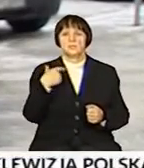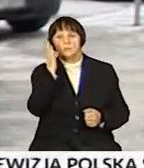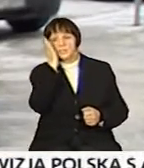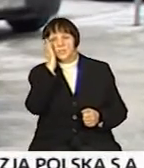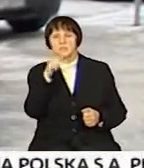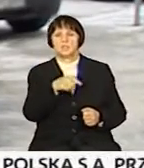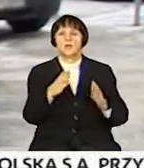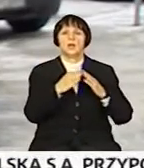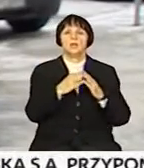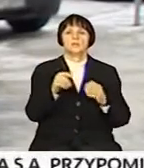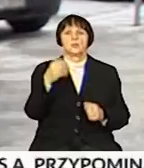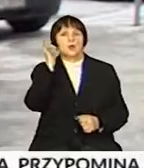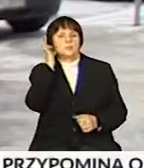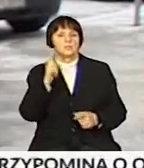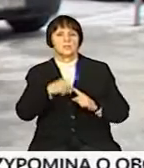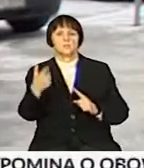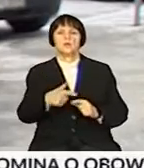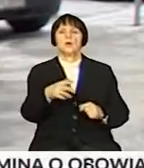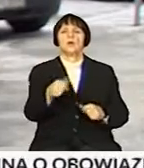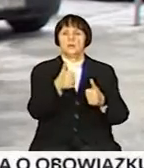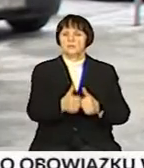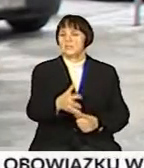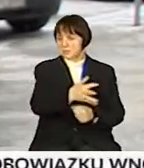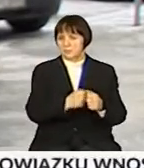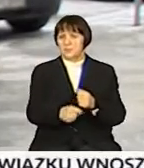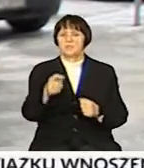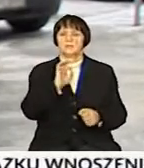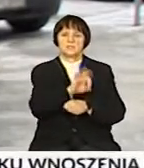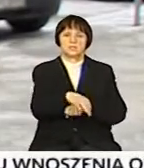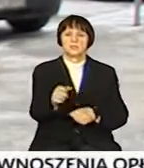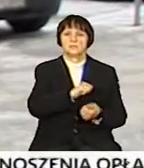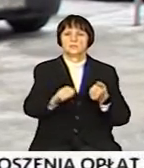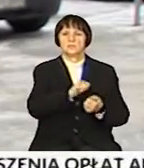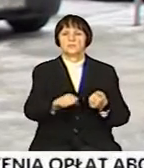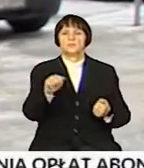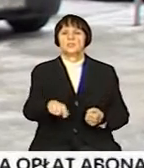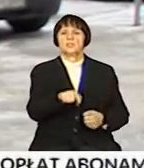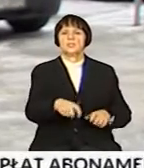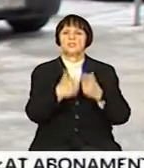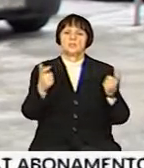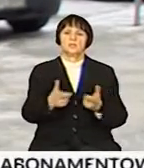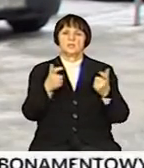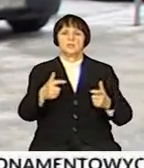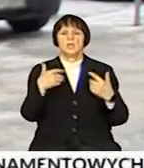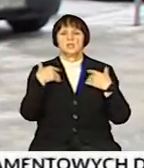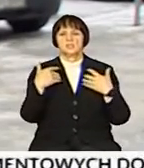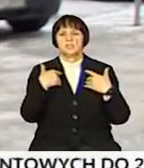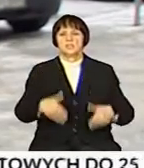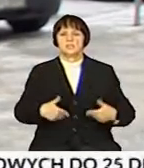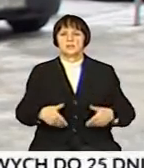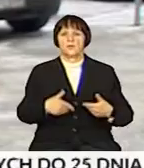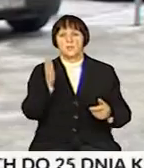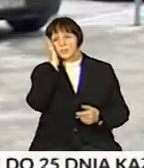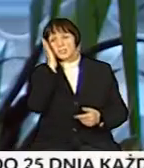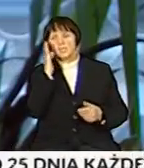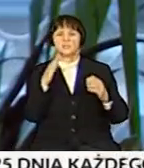tej kamienicy. Kobieta po zatrzymaniu usłyszała zarzuty związane ze zniszczeniem mienia, jak również narażeniem na utratę życia bądź zdrowia mieszkańców